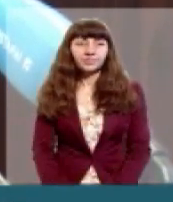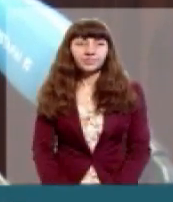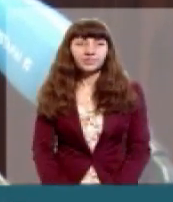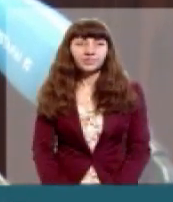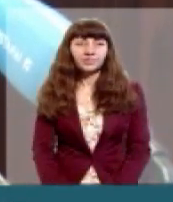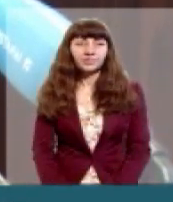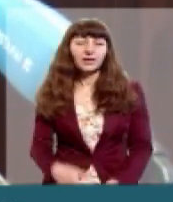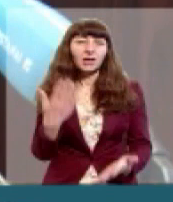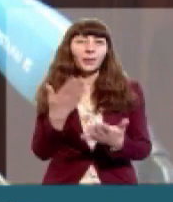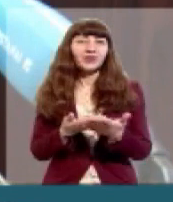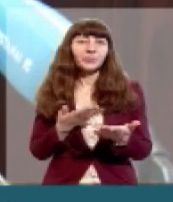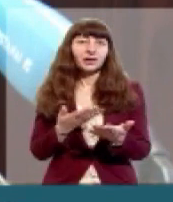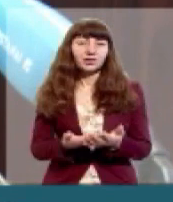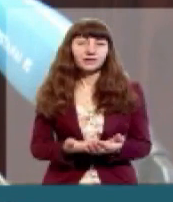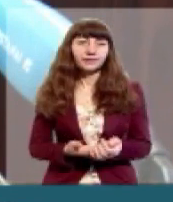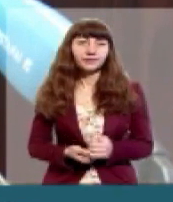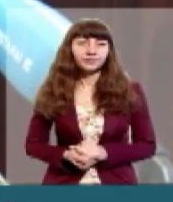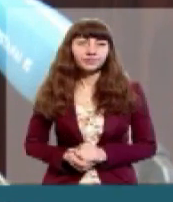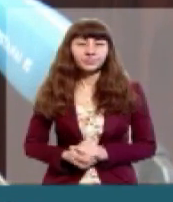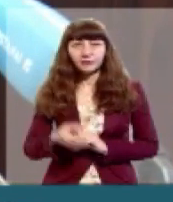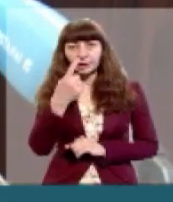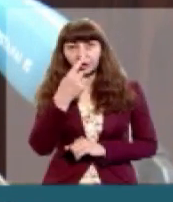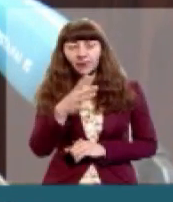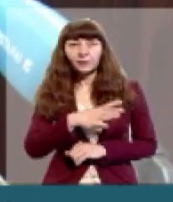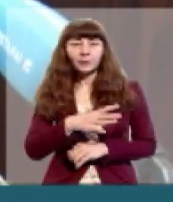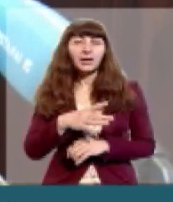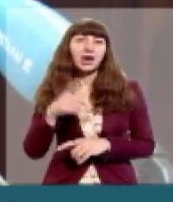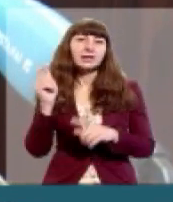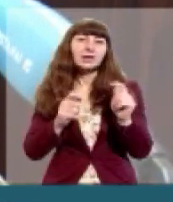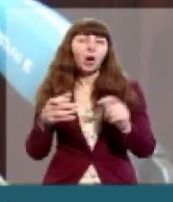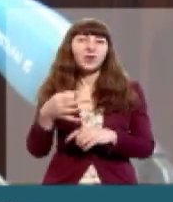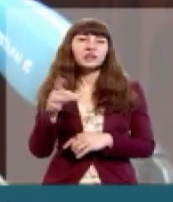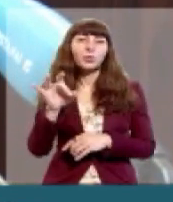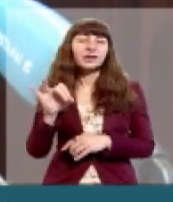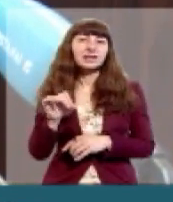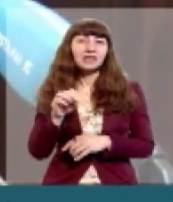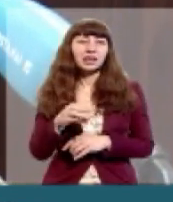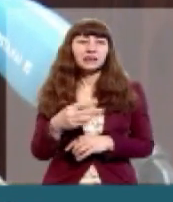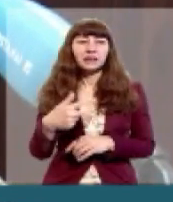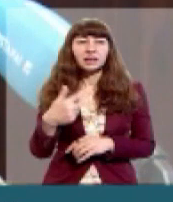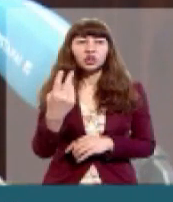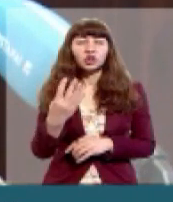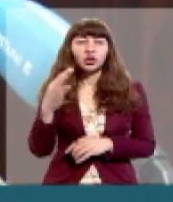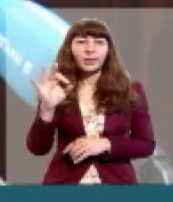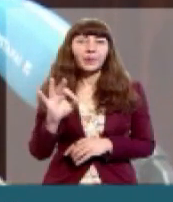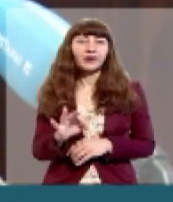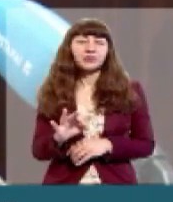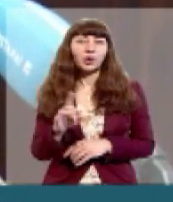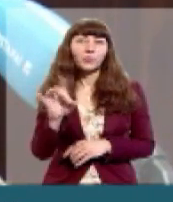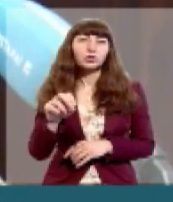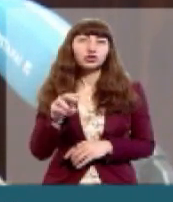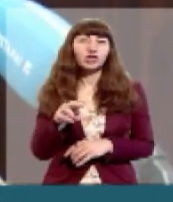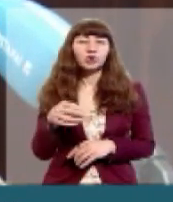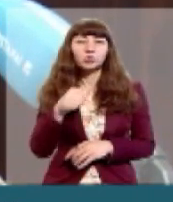Вот приведу примеры. Недавно прошла сессия областного маслихата. На 34%